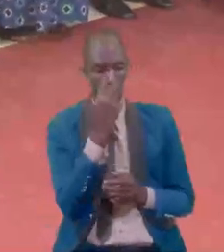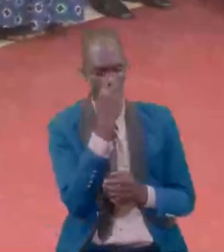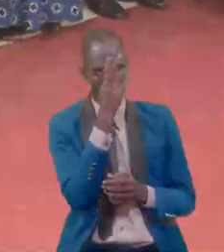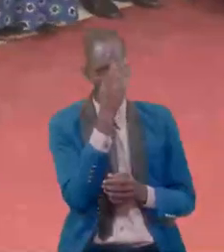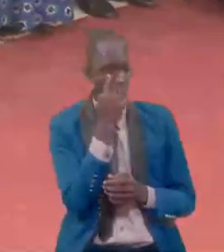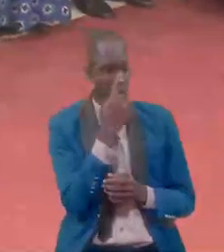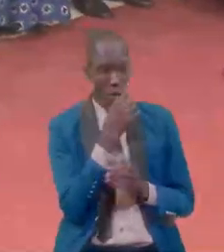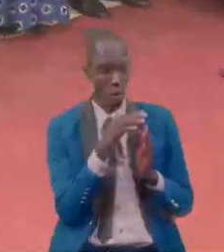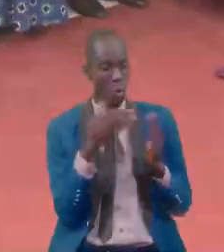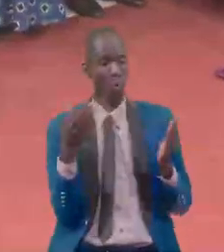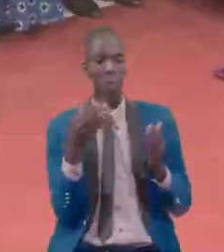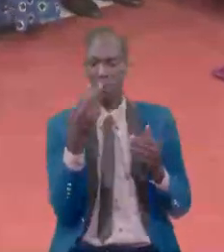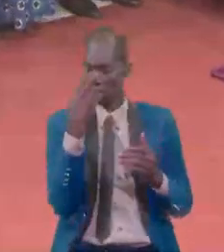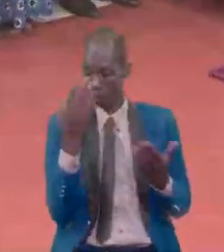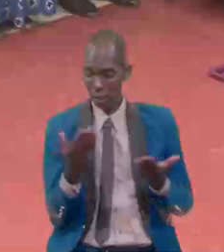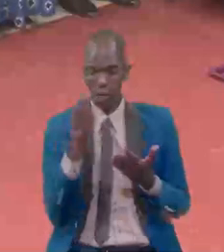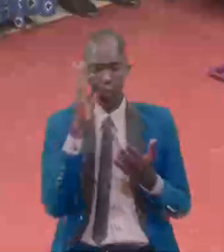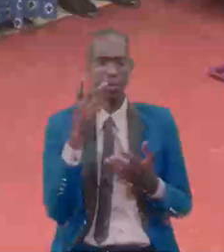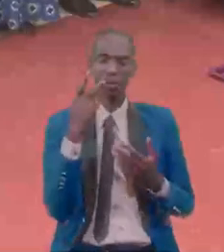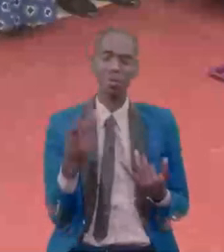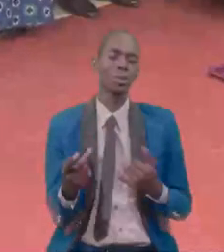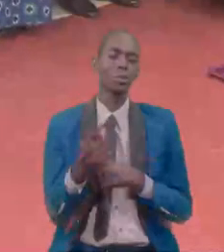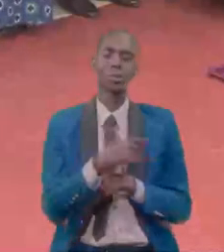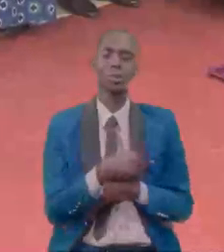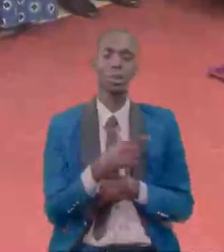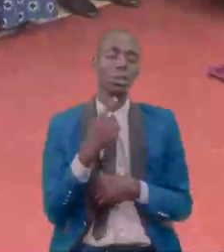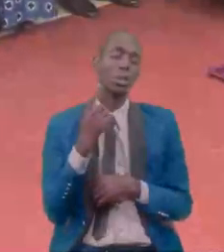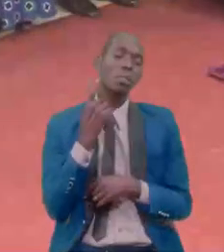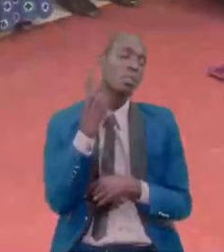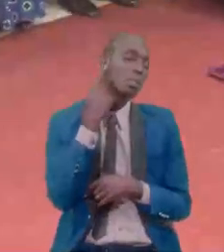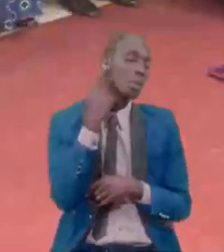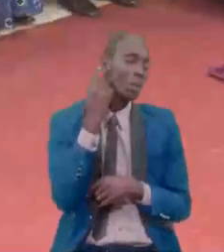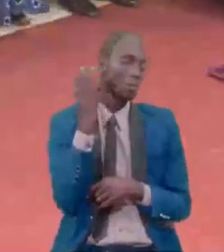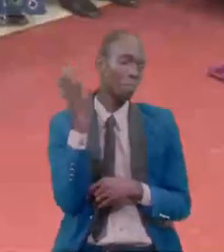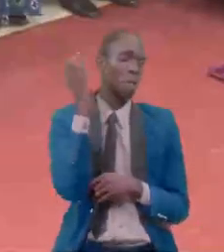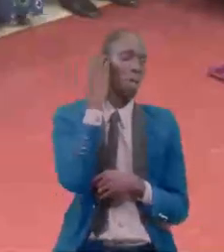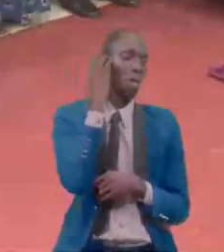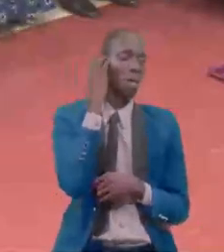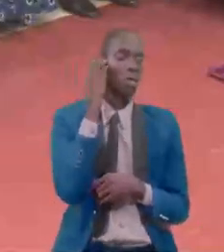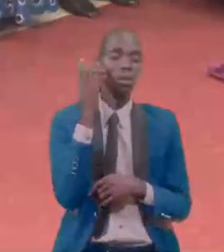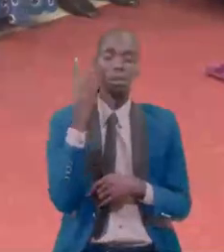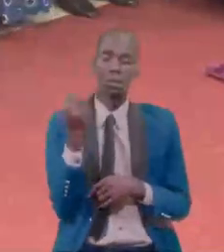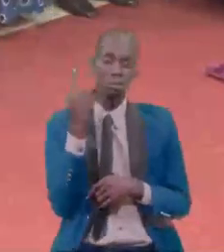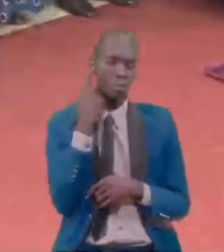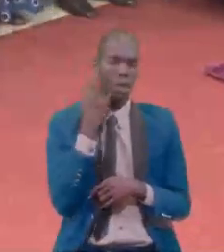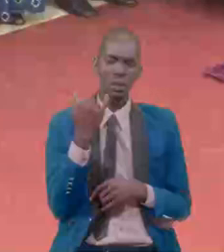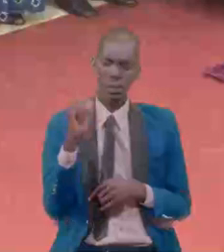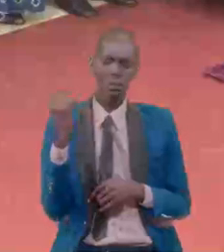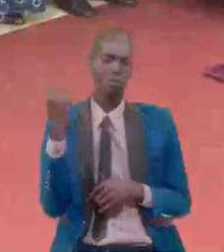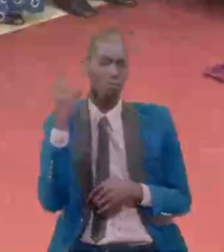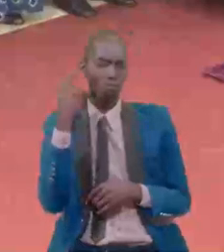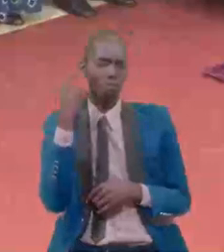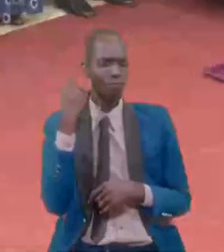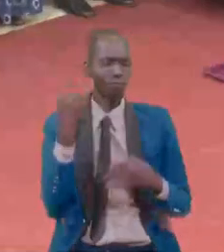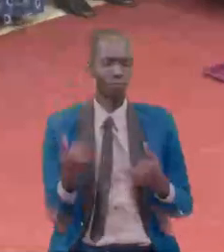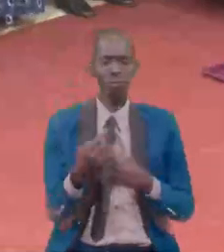Les aveugles ont vu. Les aveugles vont voir aujourd'hui. Les sourds ont entendu. Les